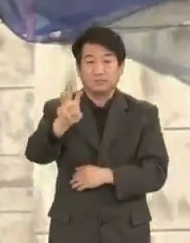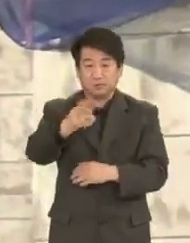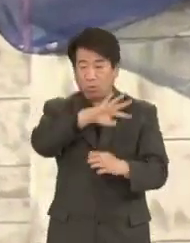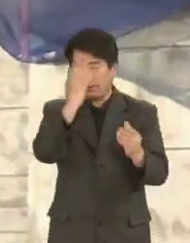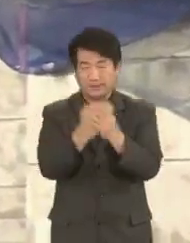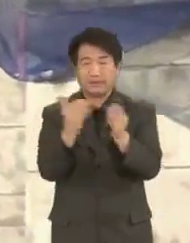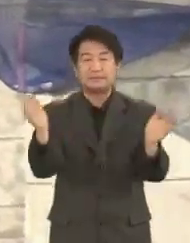2030년입니다